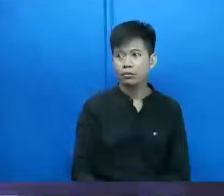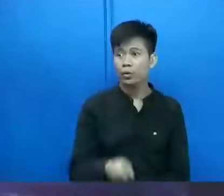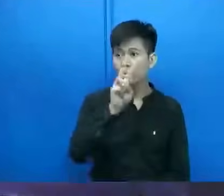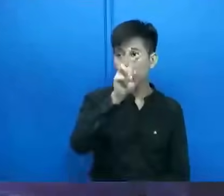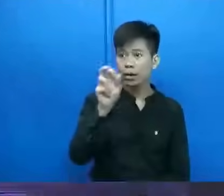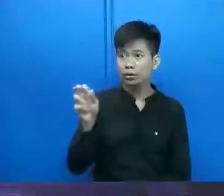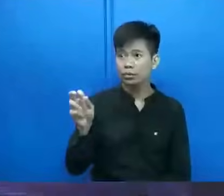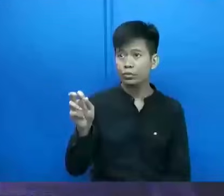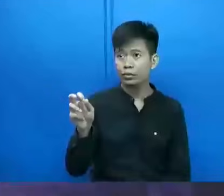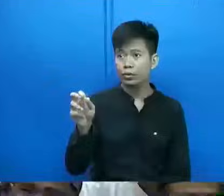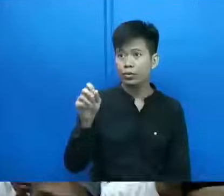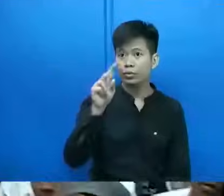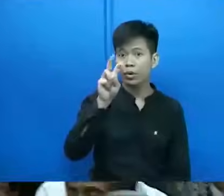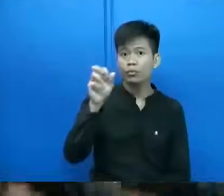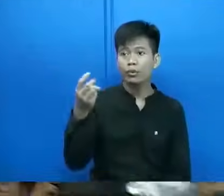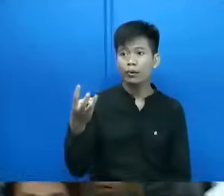200. 200 berapa?